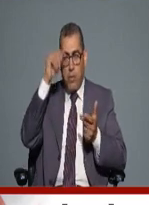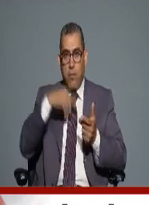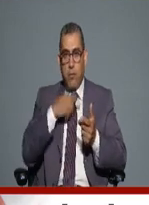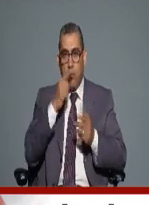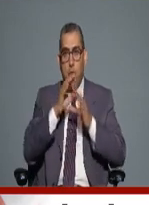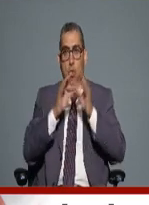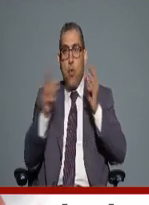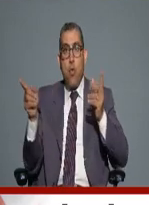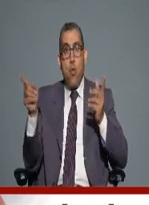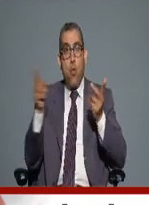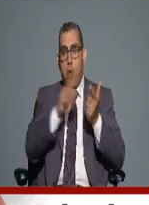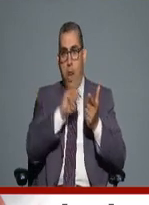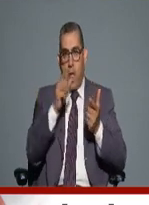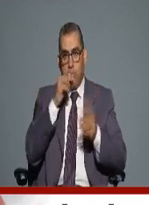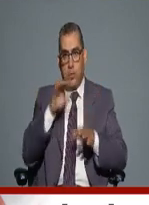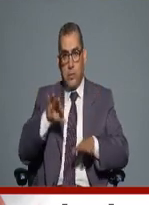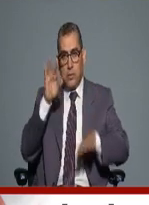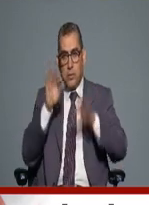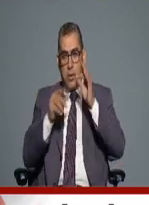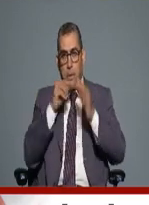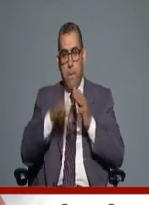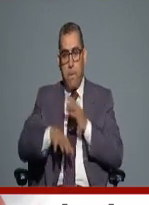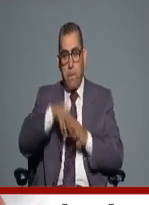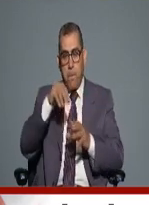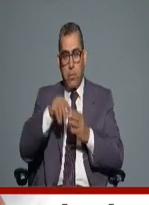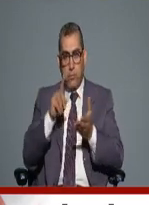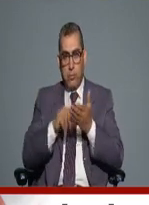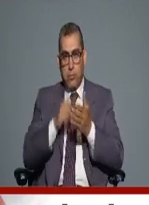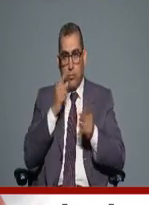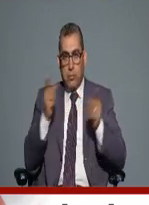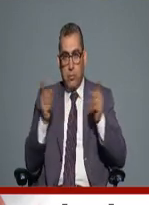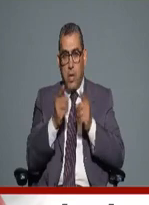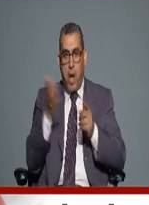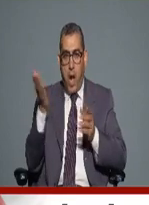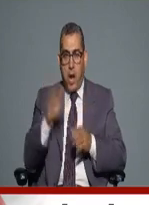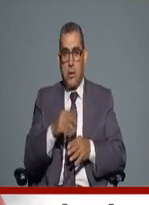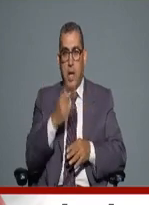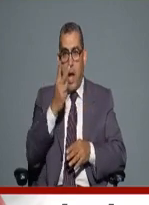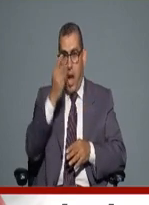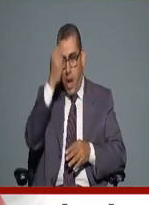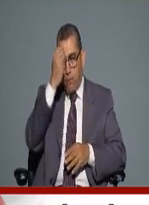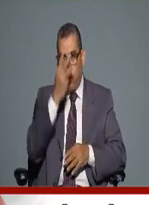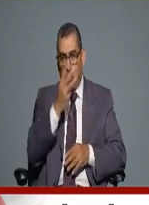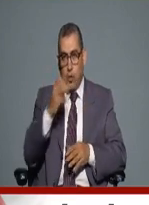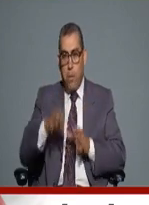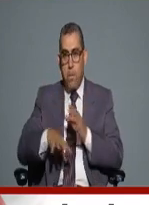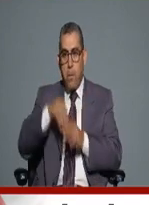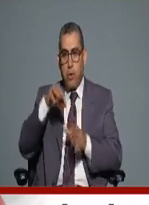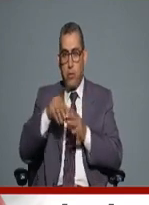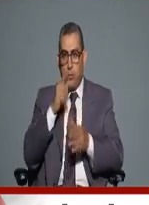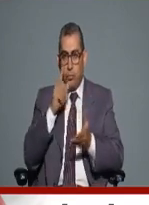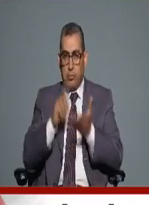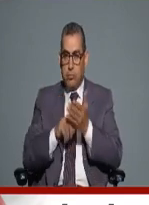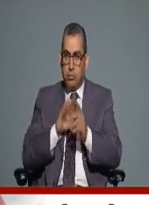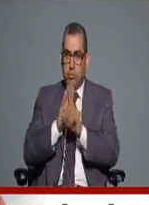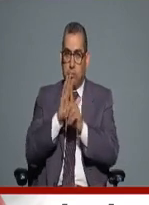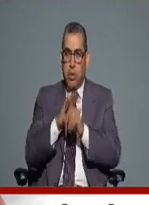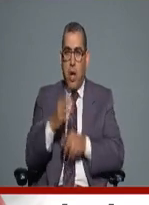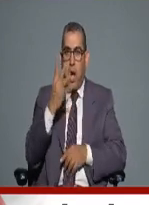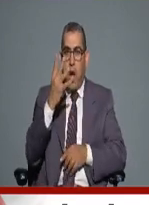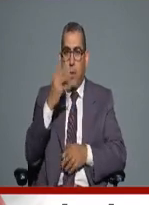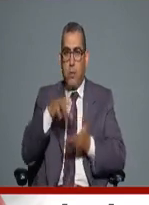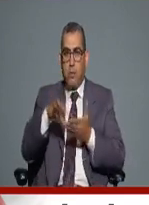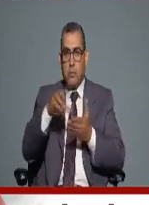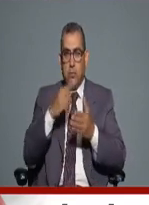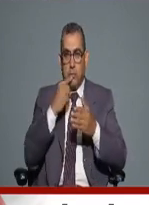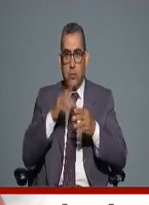جميع المشروعات لأن بنتكلم على أكثر من 2300 مشروع. هنا تم تدعيم أربع قنوات رئيسية